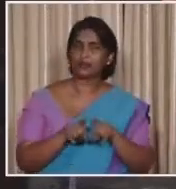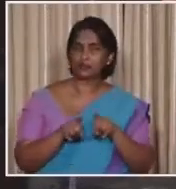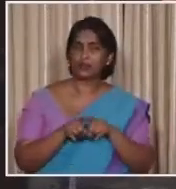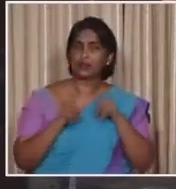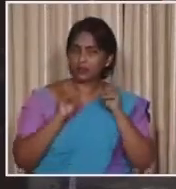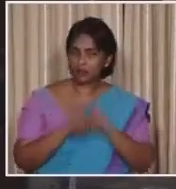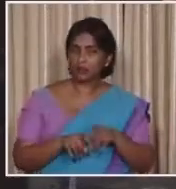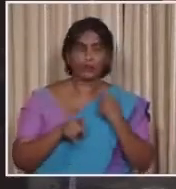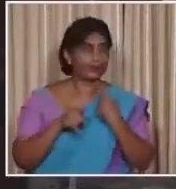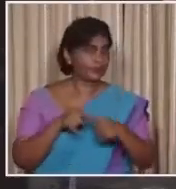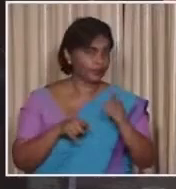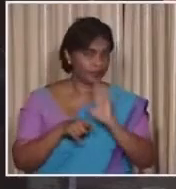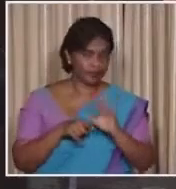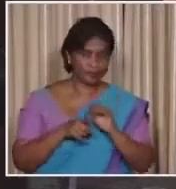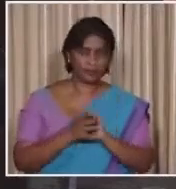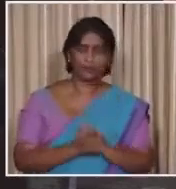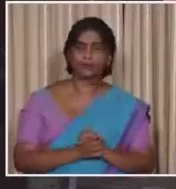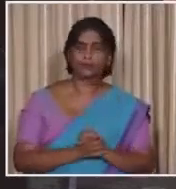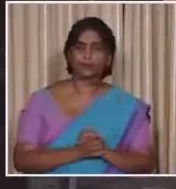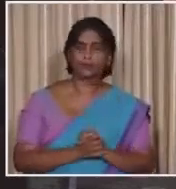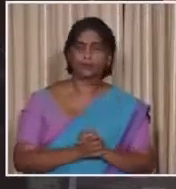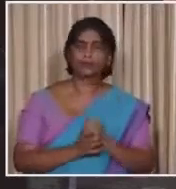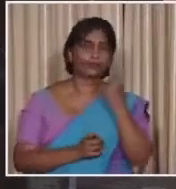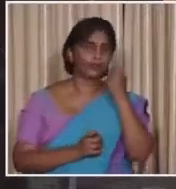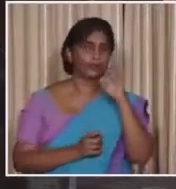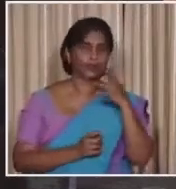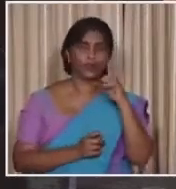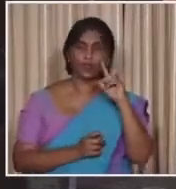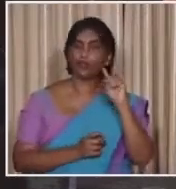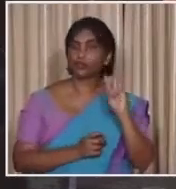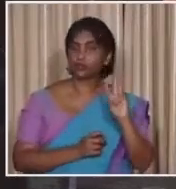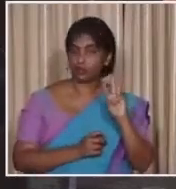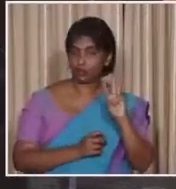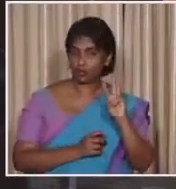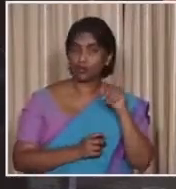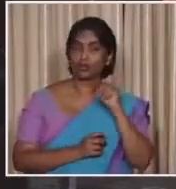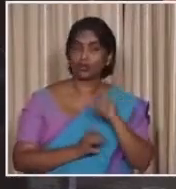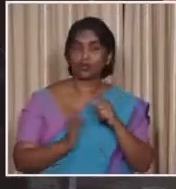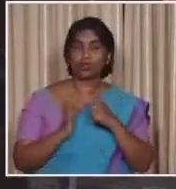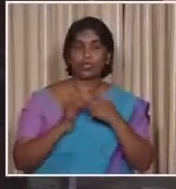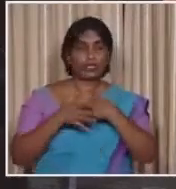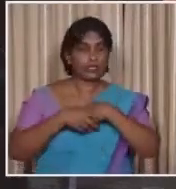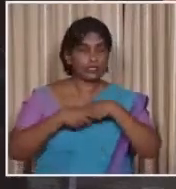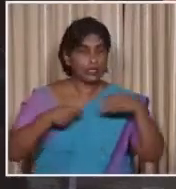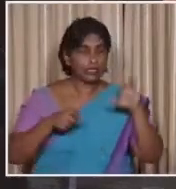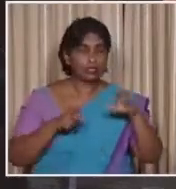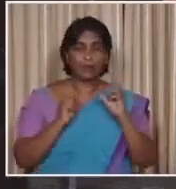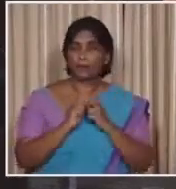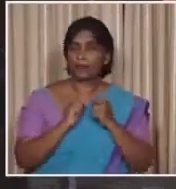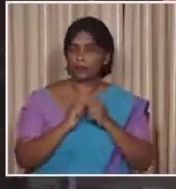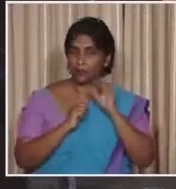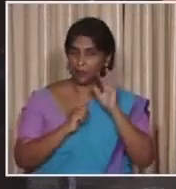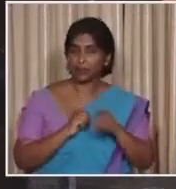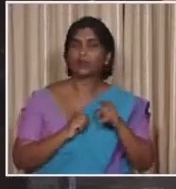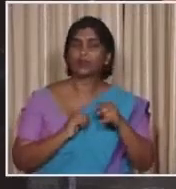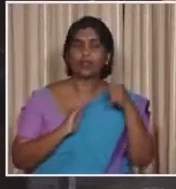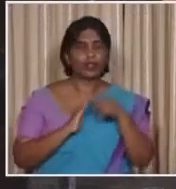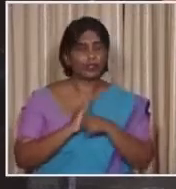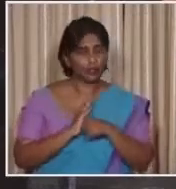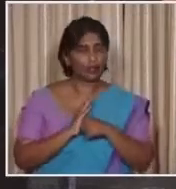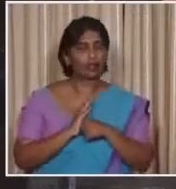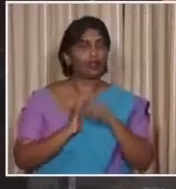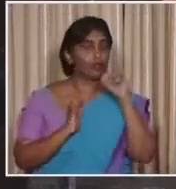ลลามัลอินบัติมูนดามันเดนาดเบ็ดเจอินักขลวรัมมูลมาเกตติลีรันดีโคลมบิลีรันดีบ